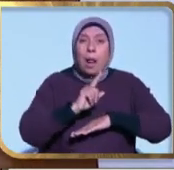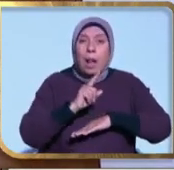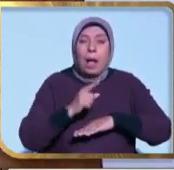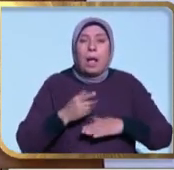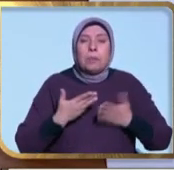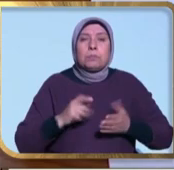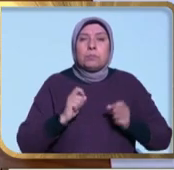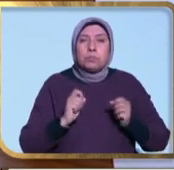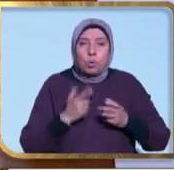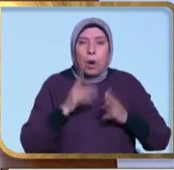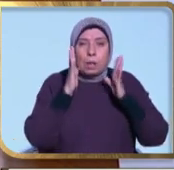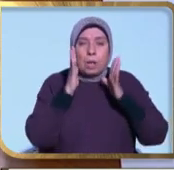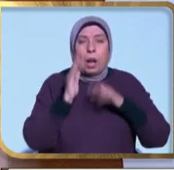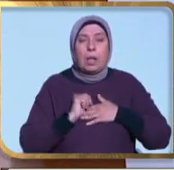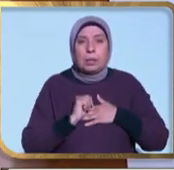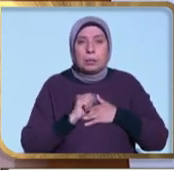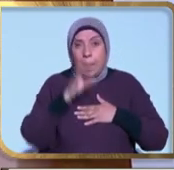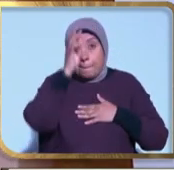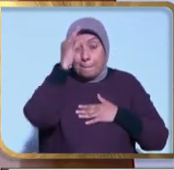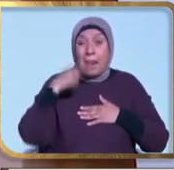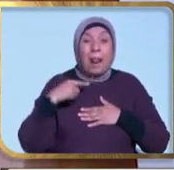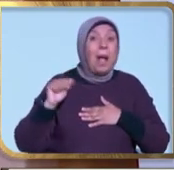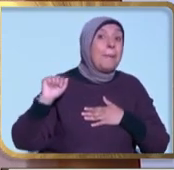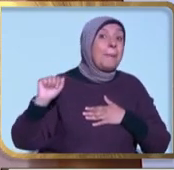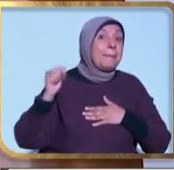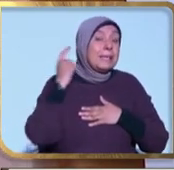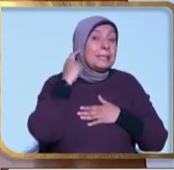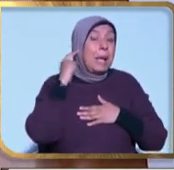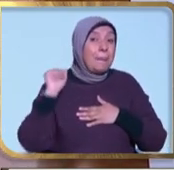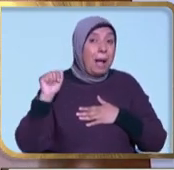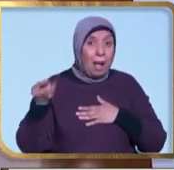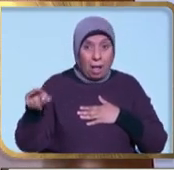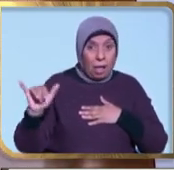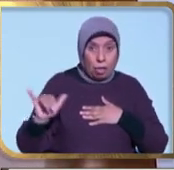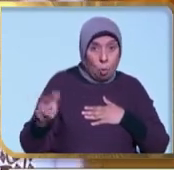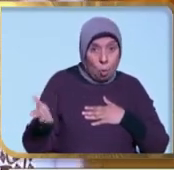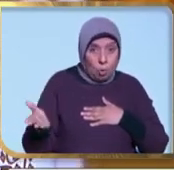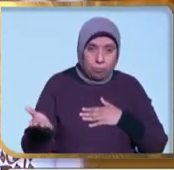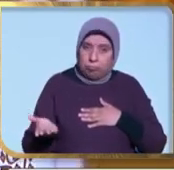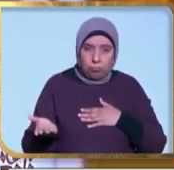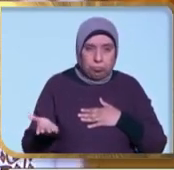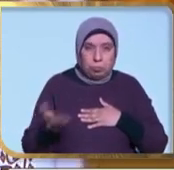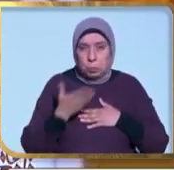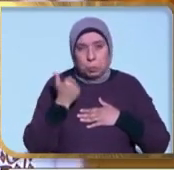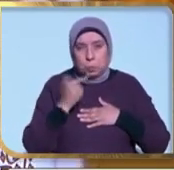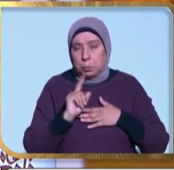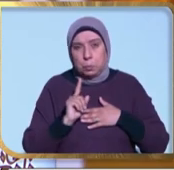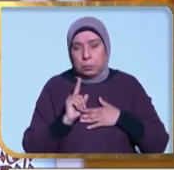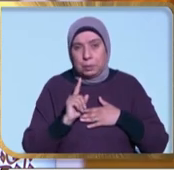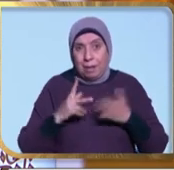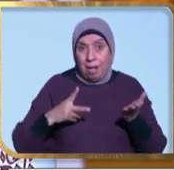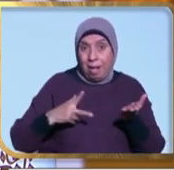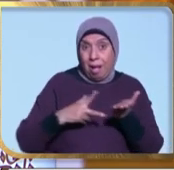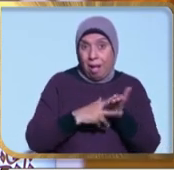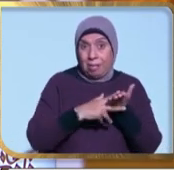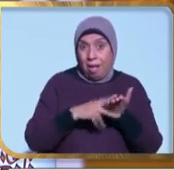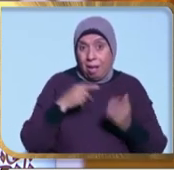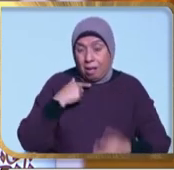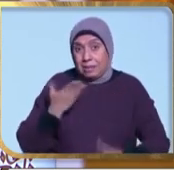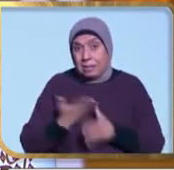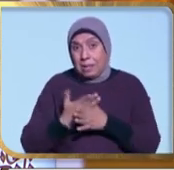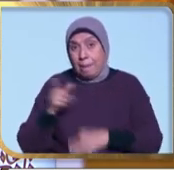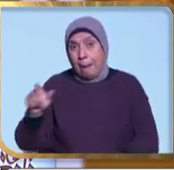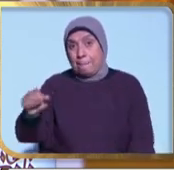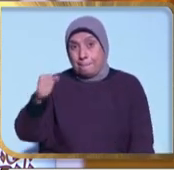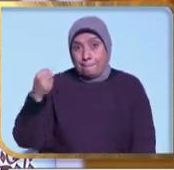فمجرد ان حد بيخبط باب الشقه ده لا يعد ضروره ولا ولا يعد عذر يبيح